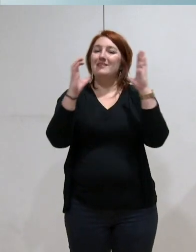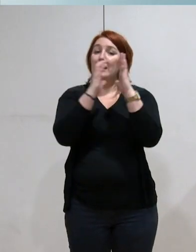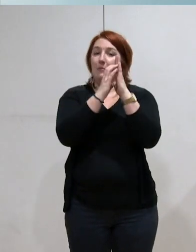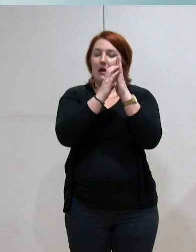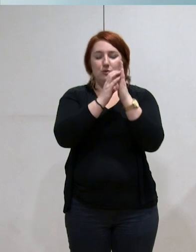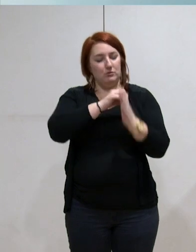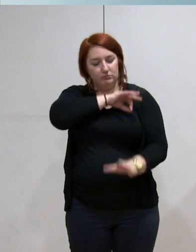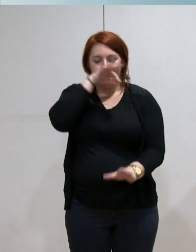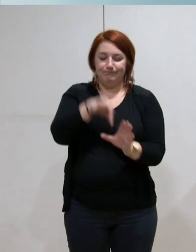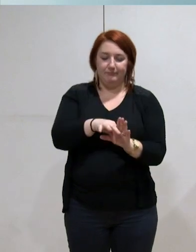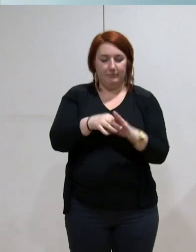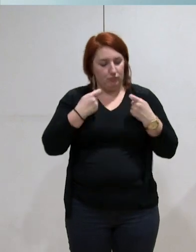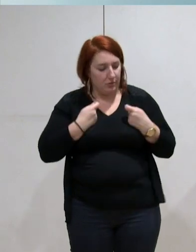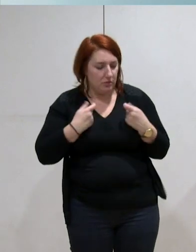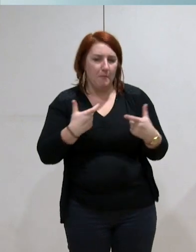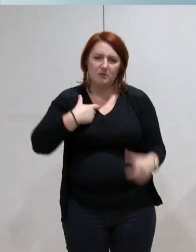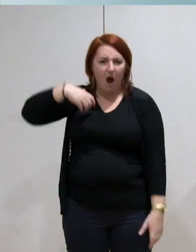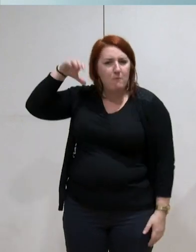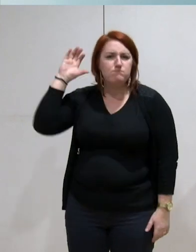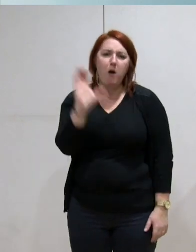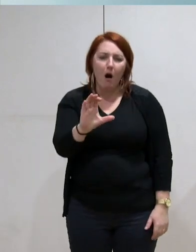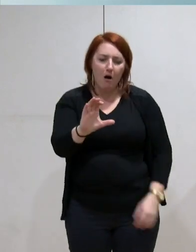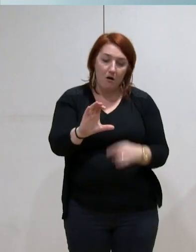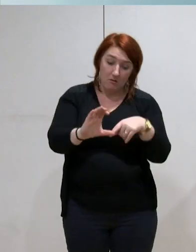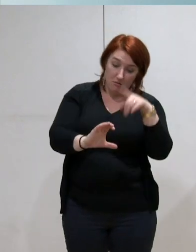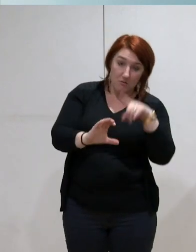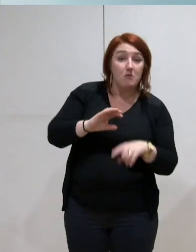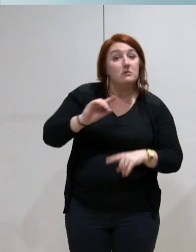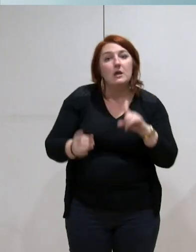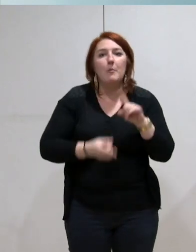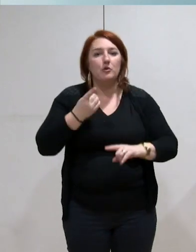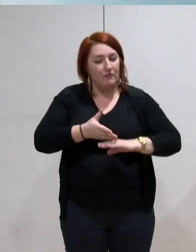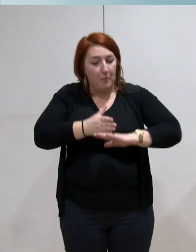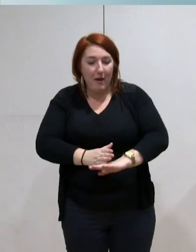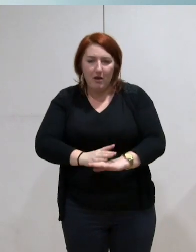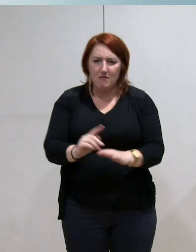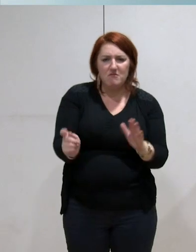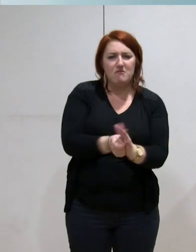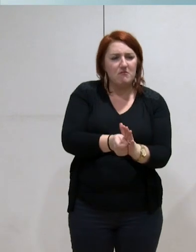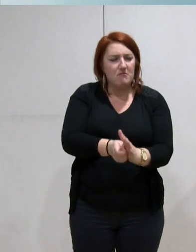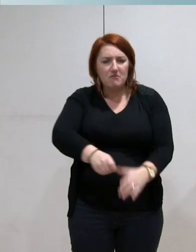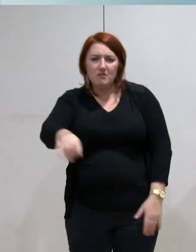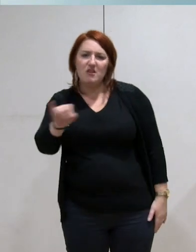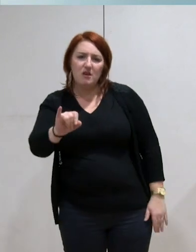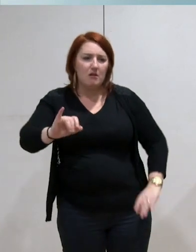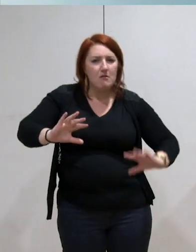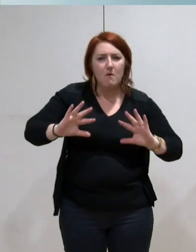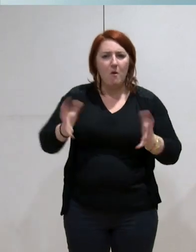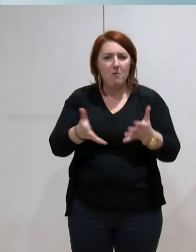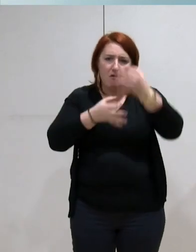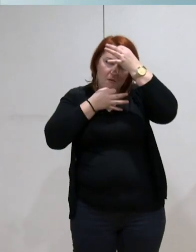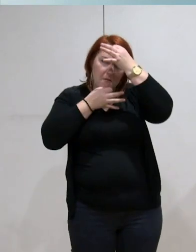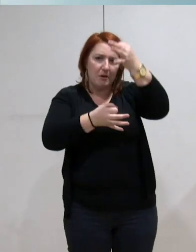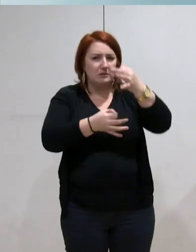dépense on doit être prêt on doit pouvoir dire qui quand comment très précisément